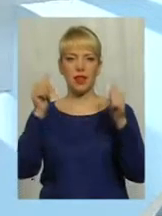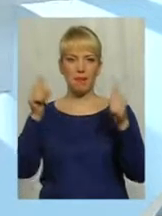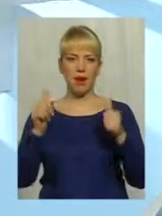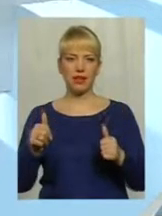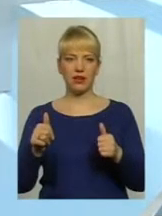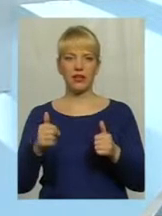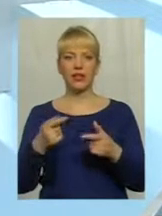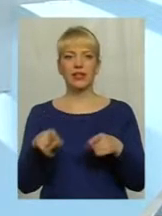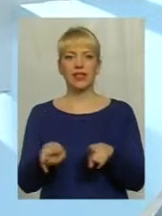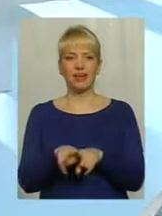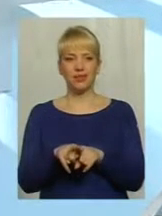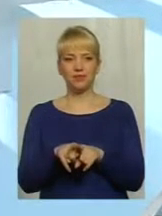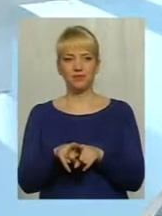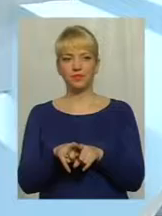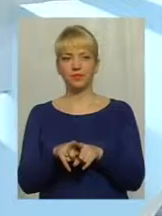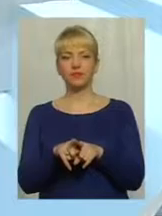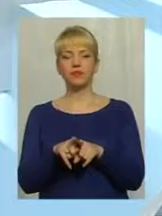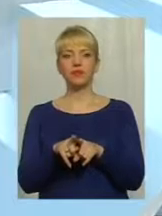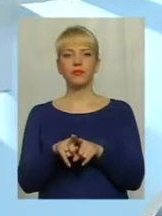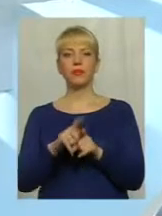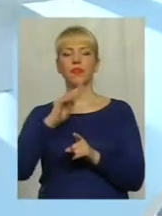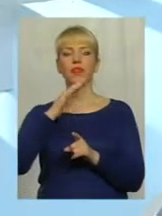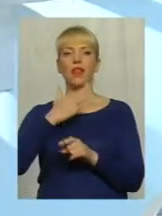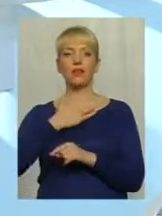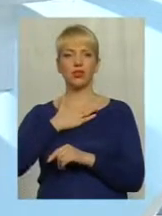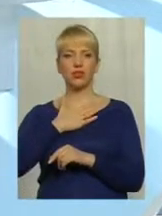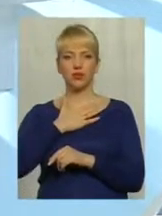побачите ось такі, ось такі, ось наші,